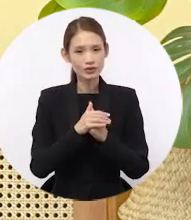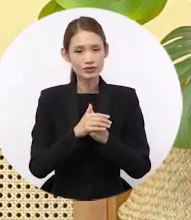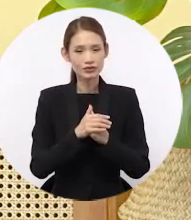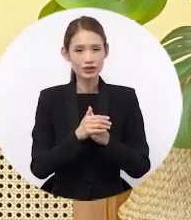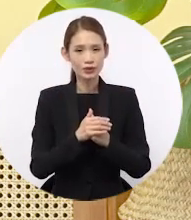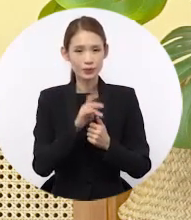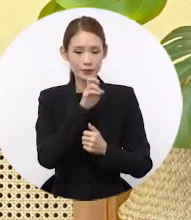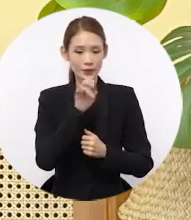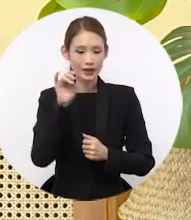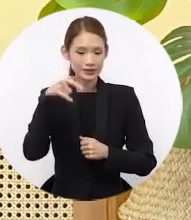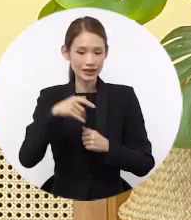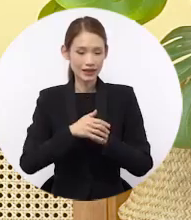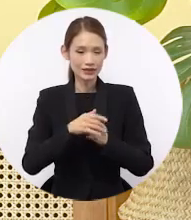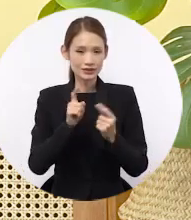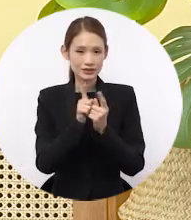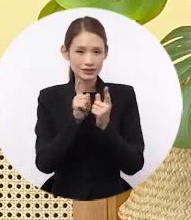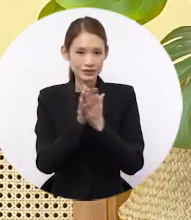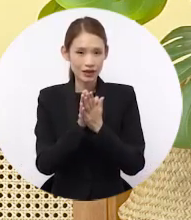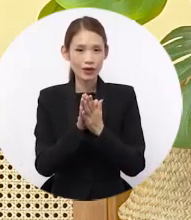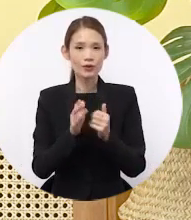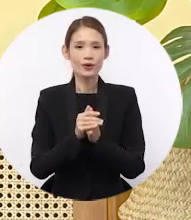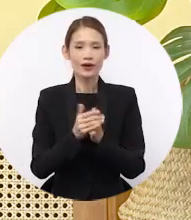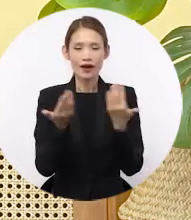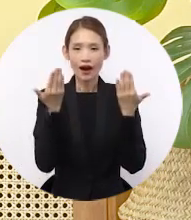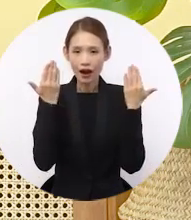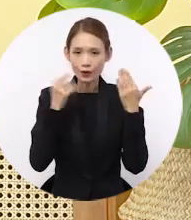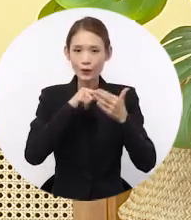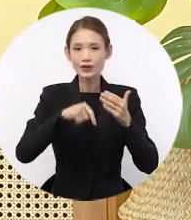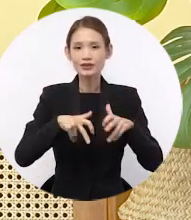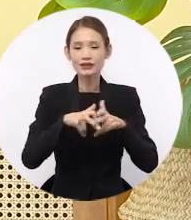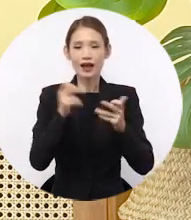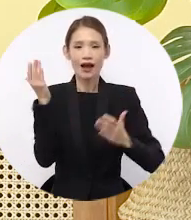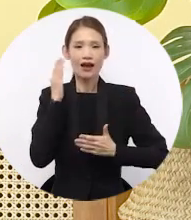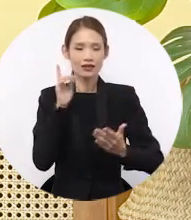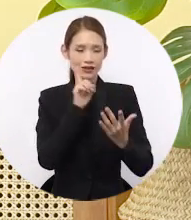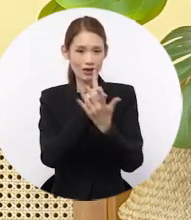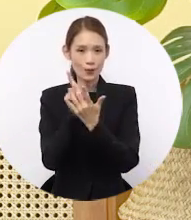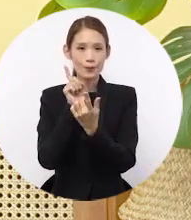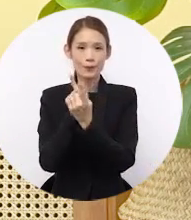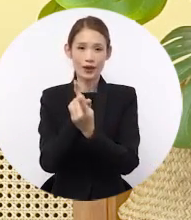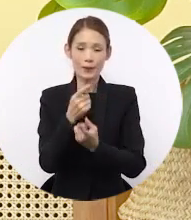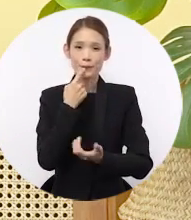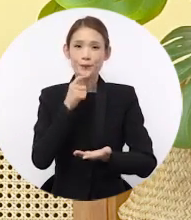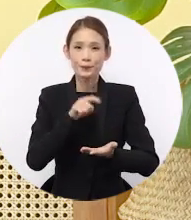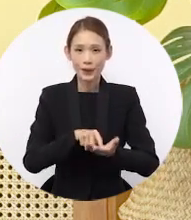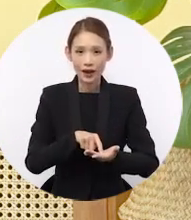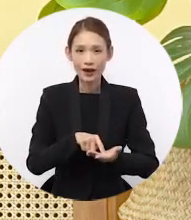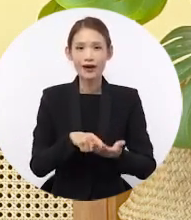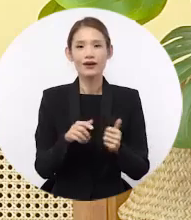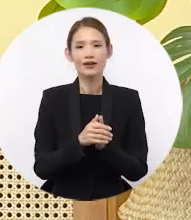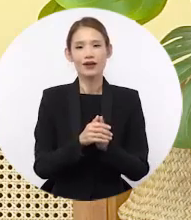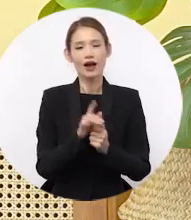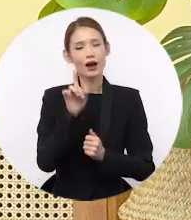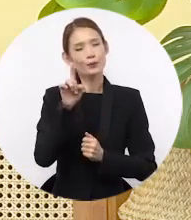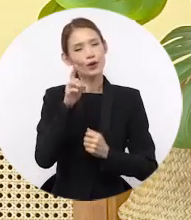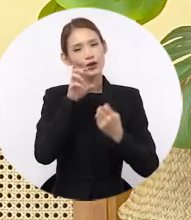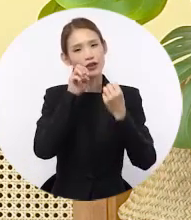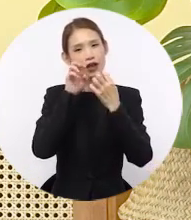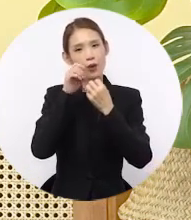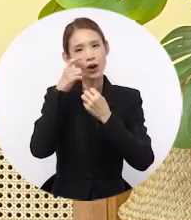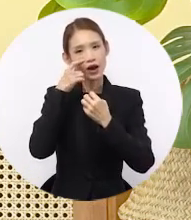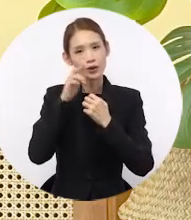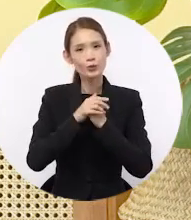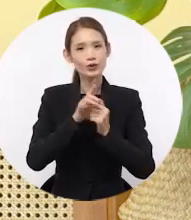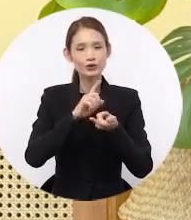되게 매체에서도 만날 수 있고 실제로 이제 학교에서도 장애 학생들도 만날 수 있잖아요. 근데 한번